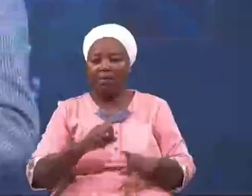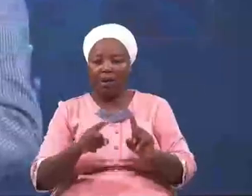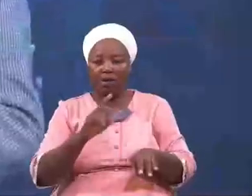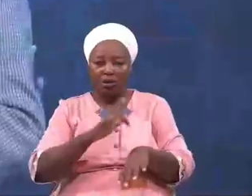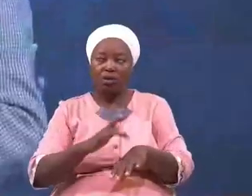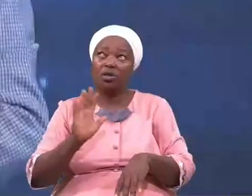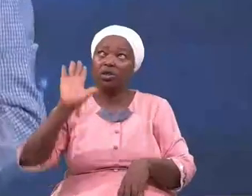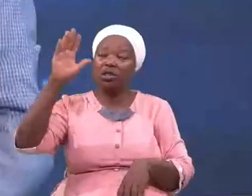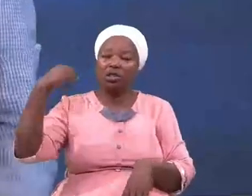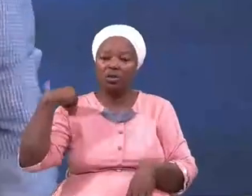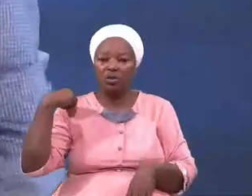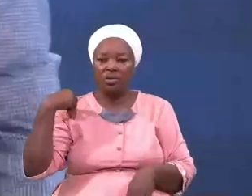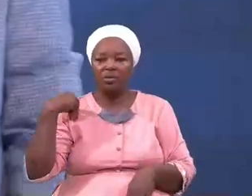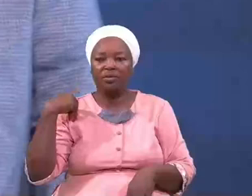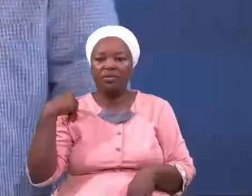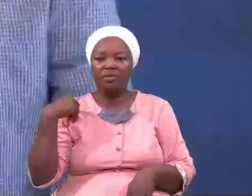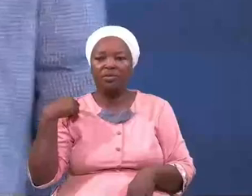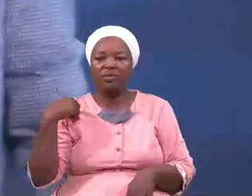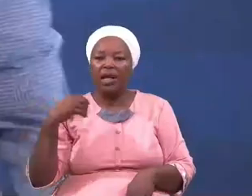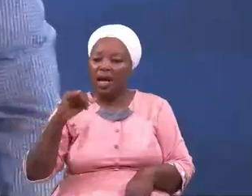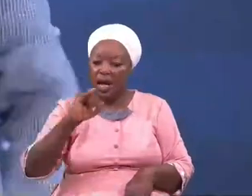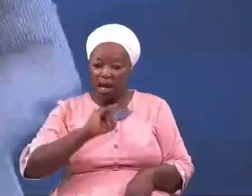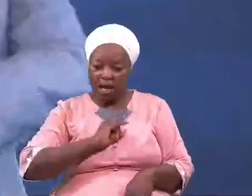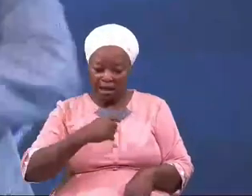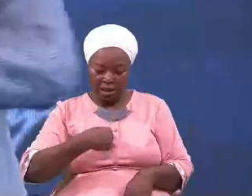Quand elle disait, si je puis seulement toucher ses vêtements,